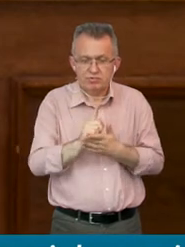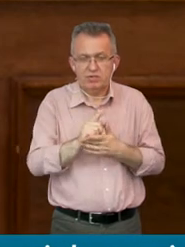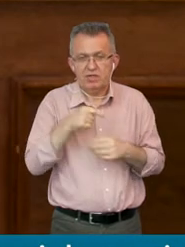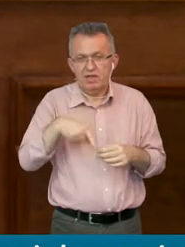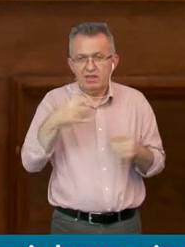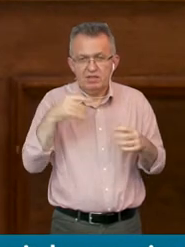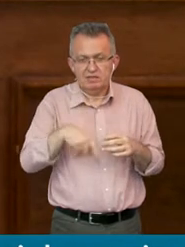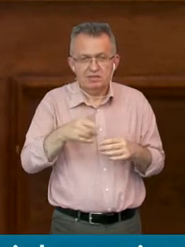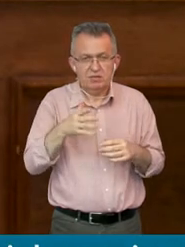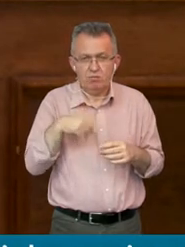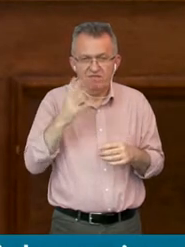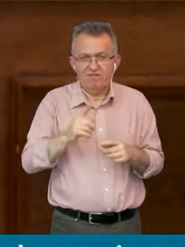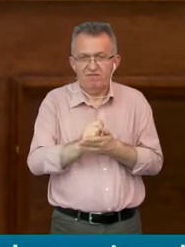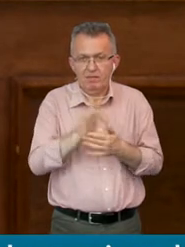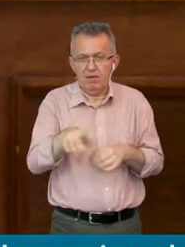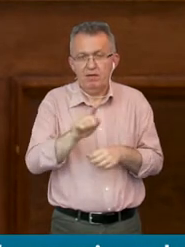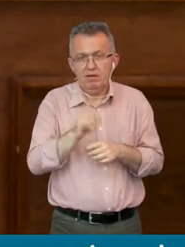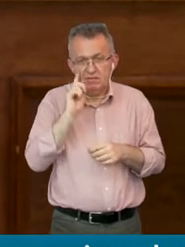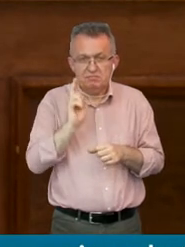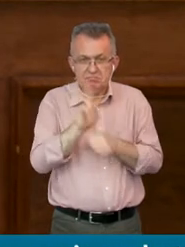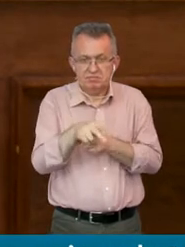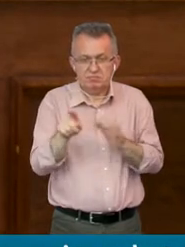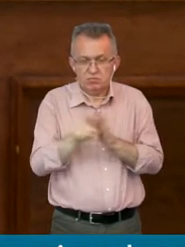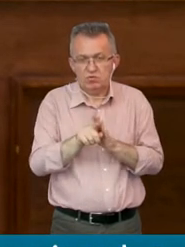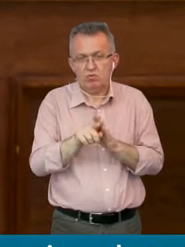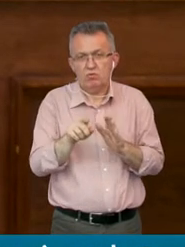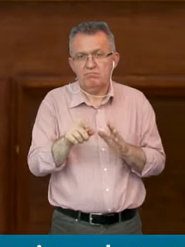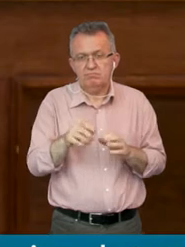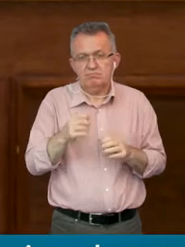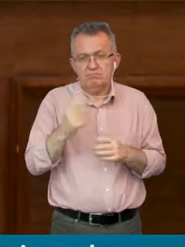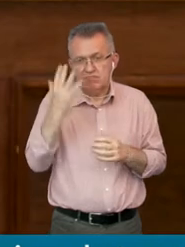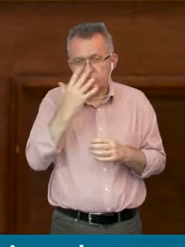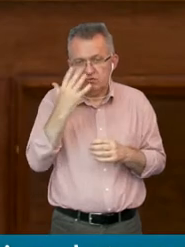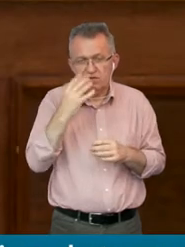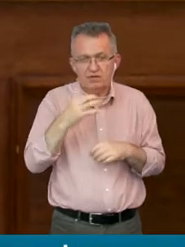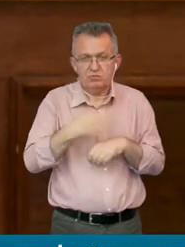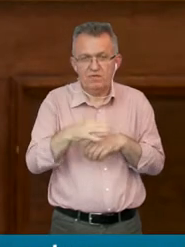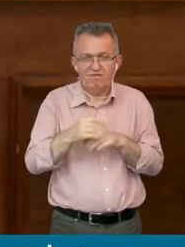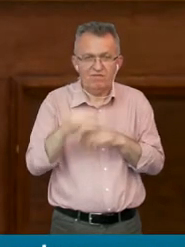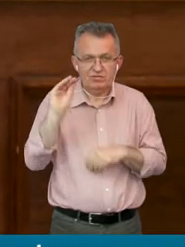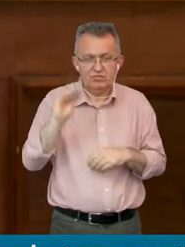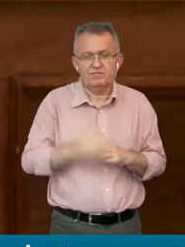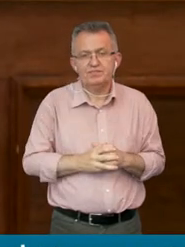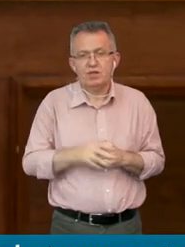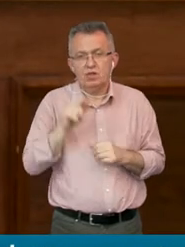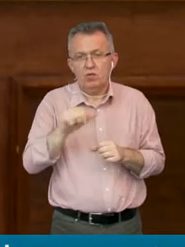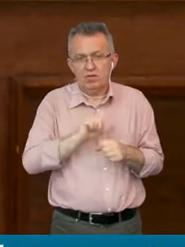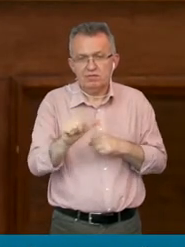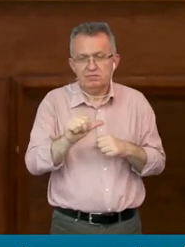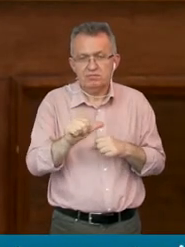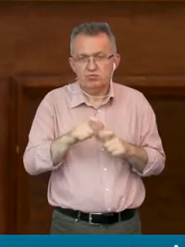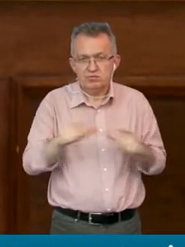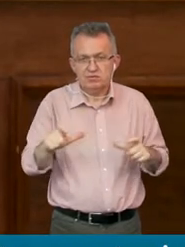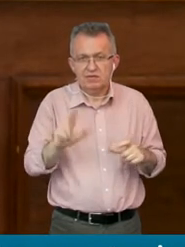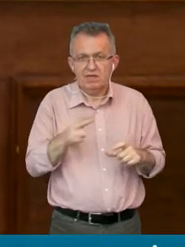będą wyniki tych matur, mam nadzieję, że dostaną się na wymarzone uczelnie wyższe. To jest taki też moment,